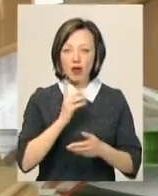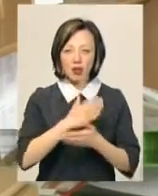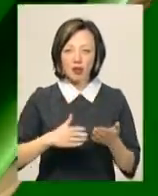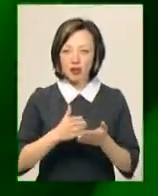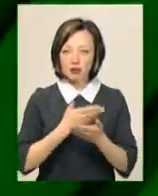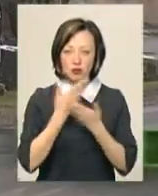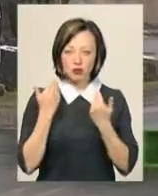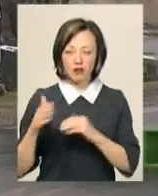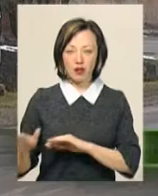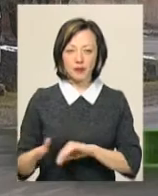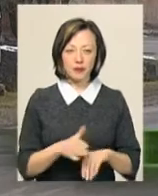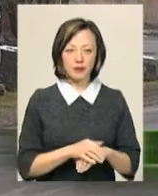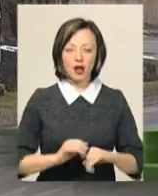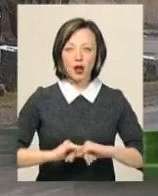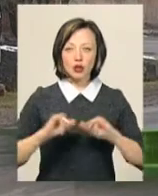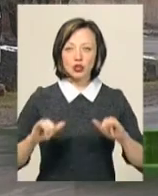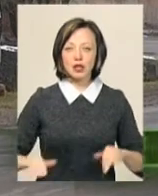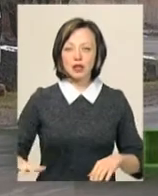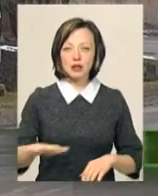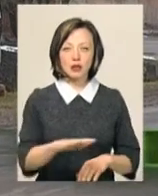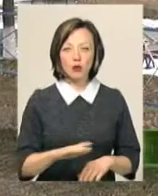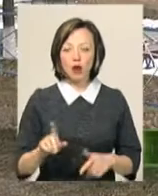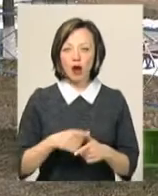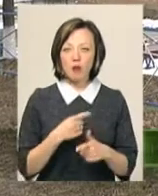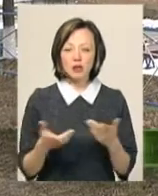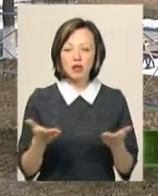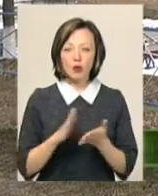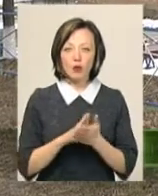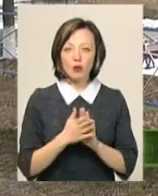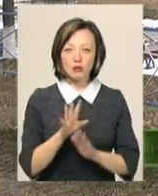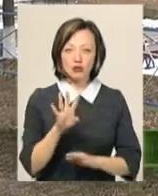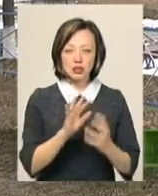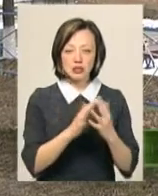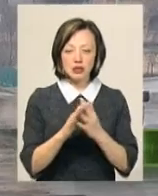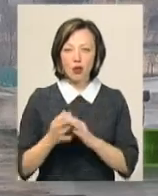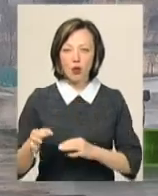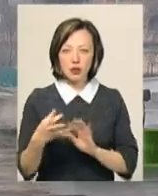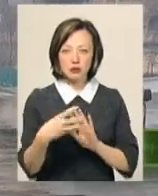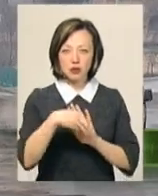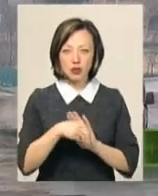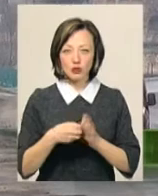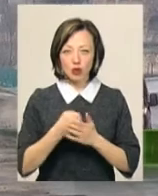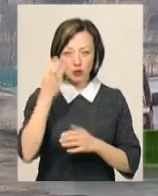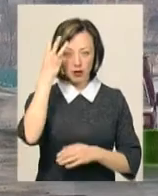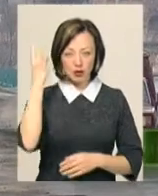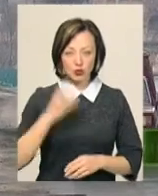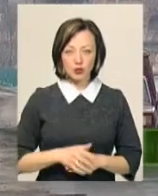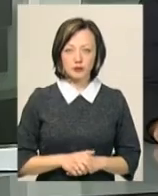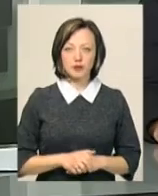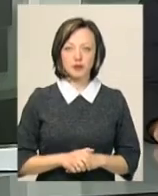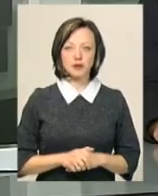скасували. Розширення території або за яких умов 4 села області приєднаються до Хмельницького.